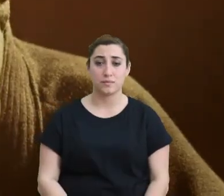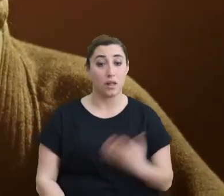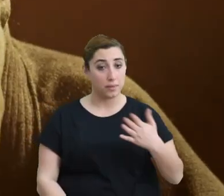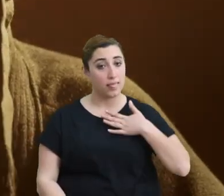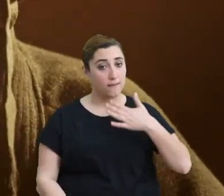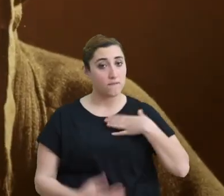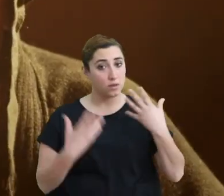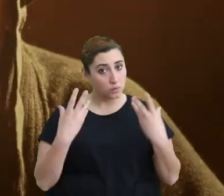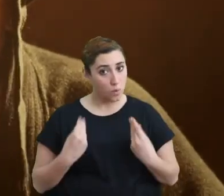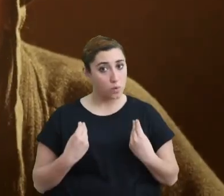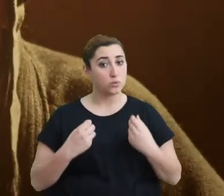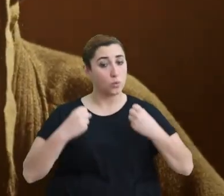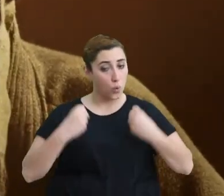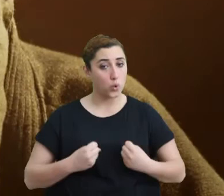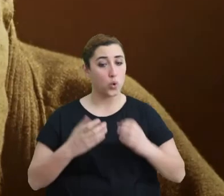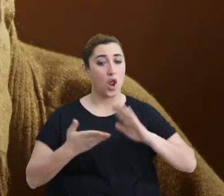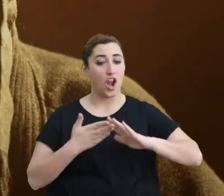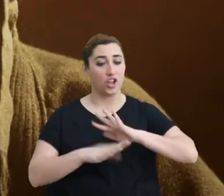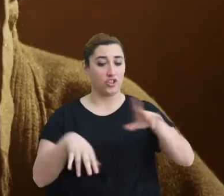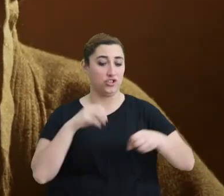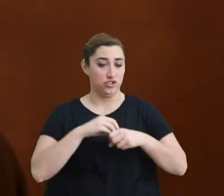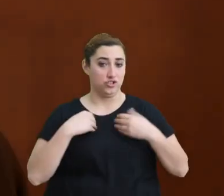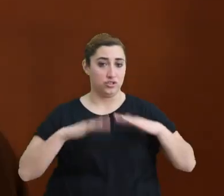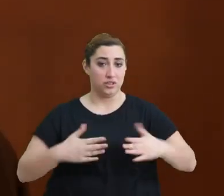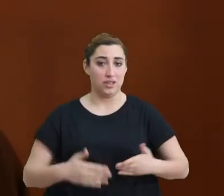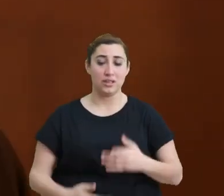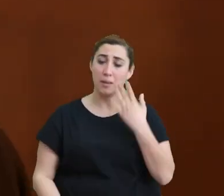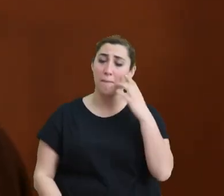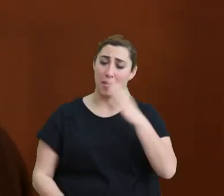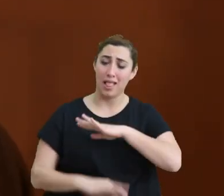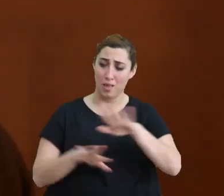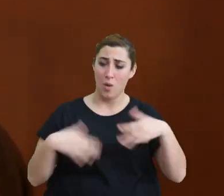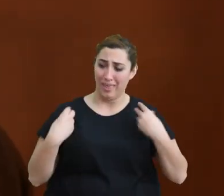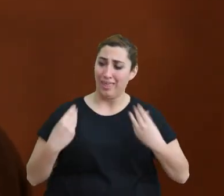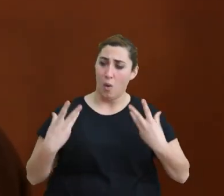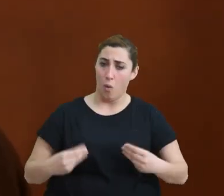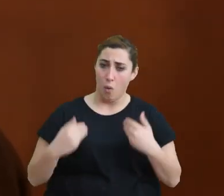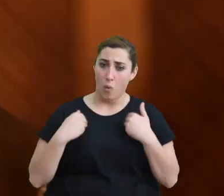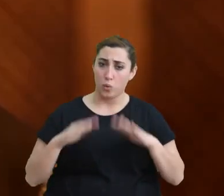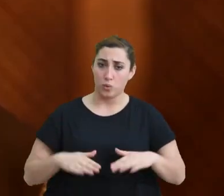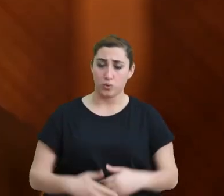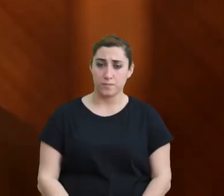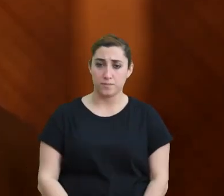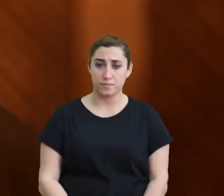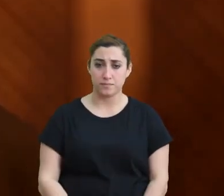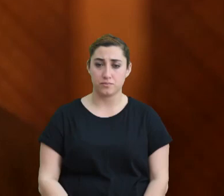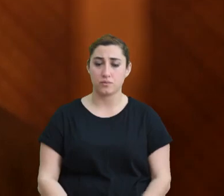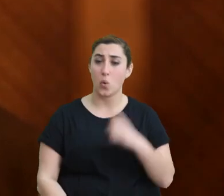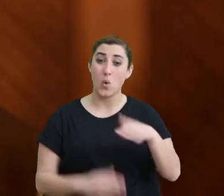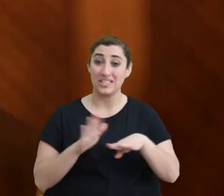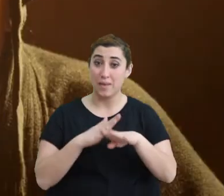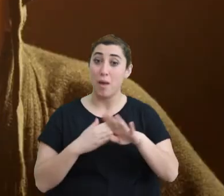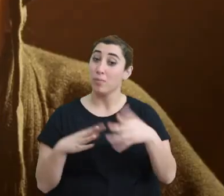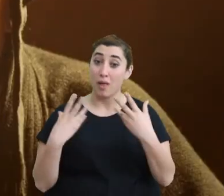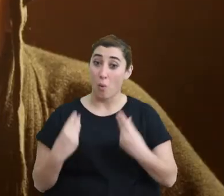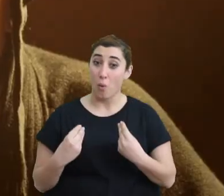Hele bir soluklan. Dostlar meclisindesin. Bellidir dostlar meclisinde olduğumuz. O sebepten